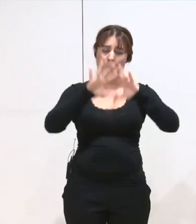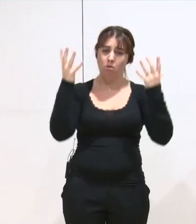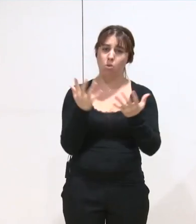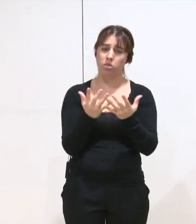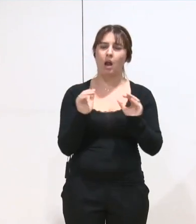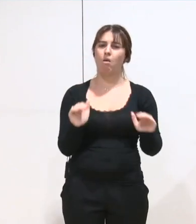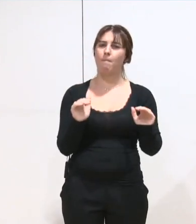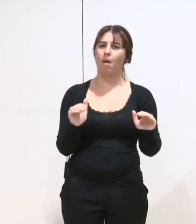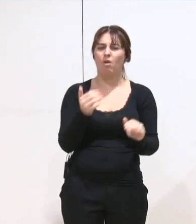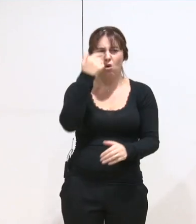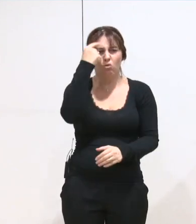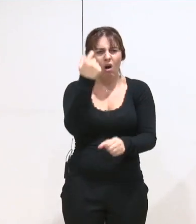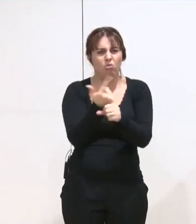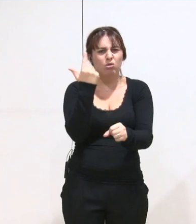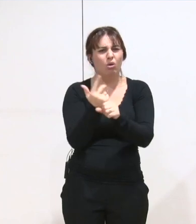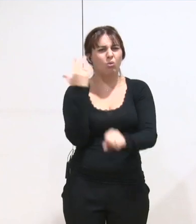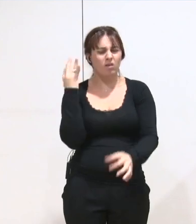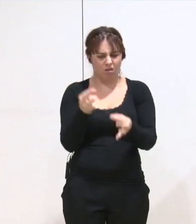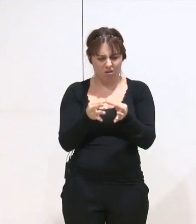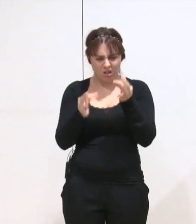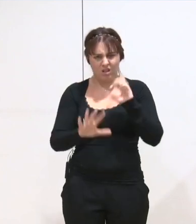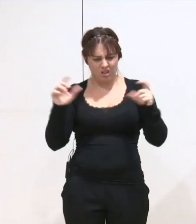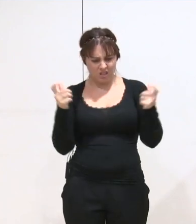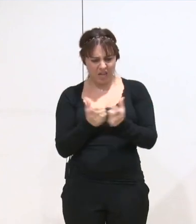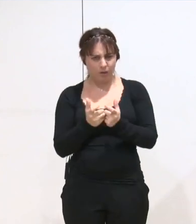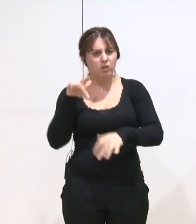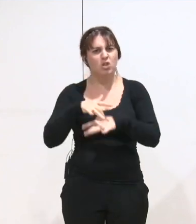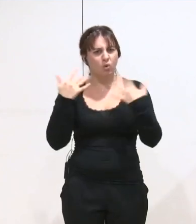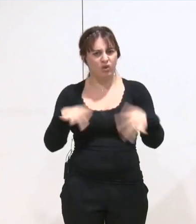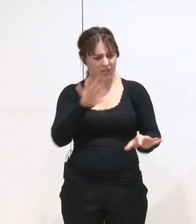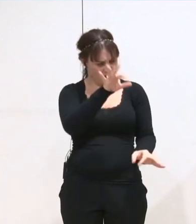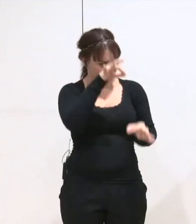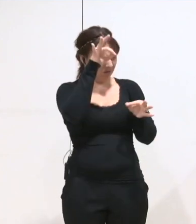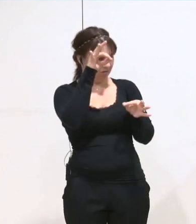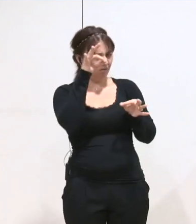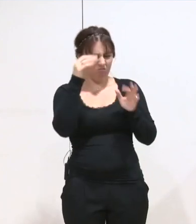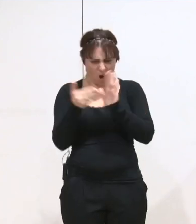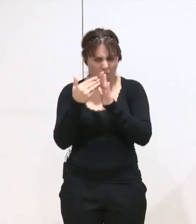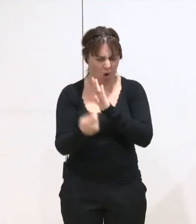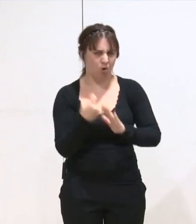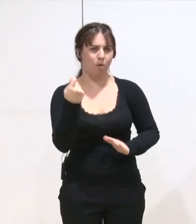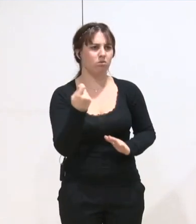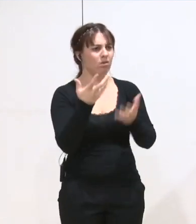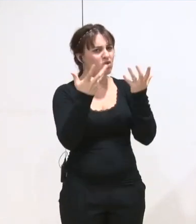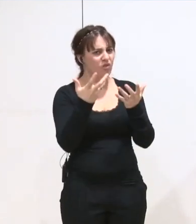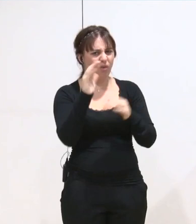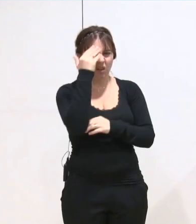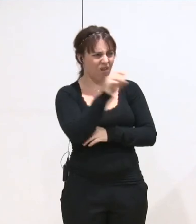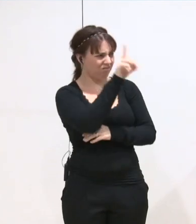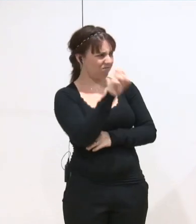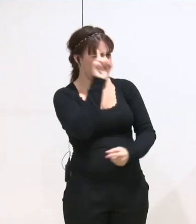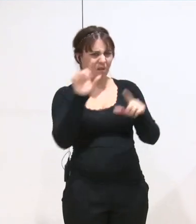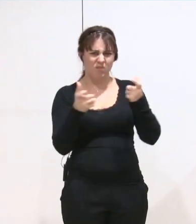crois savoir qu'il y a 2-3 ans, un tel diagnostic avait déjà été fait. Donc je voudrais simplement savoir sur quoi il va vraiment